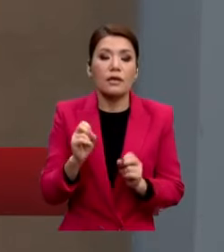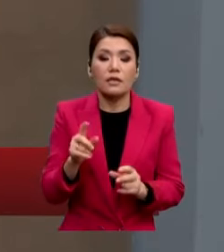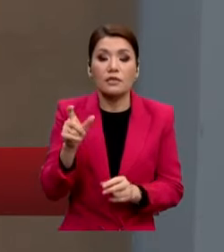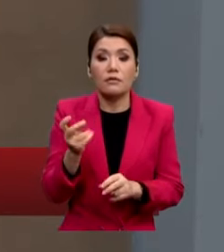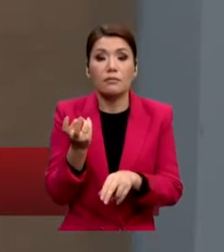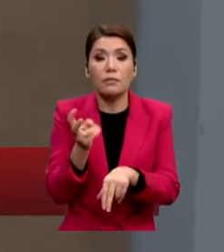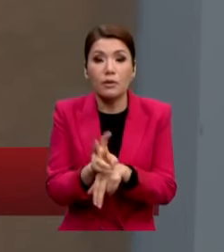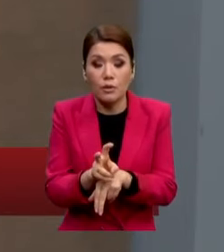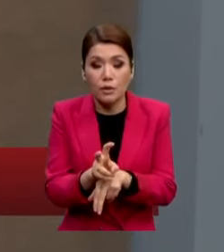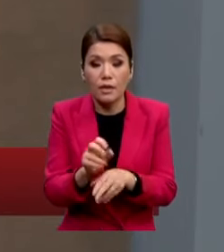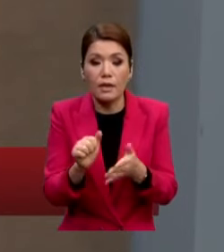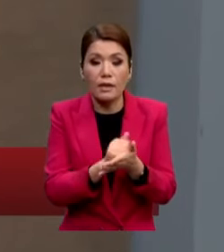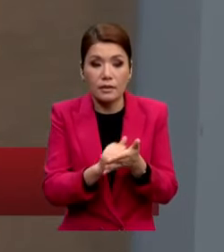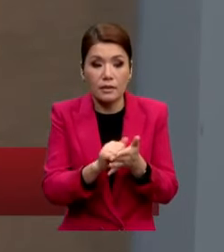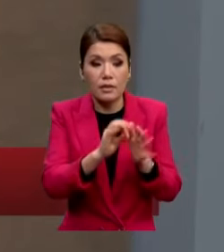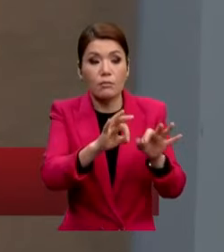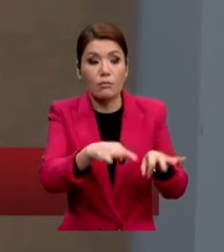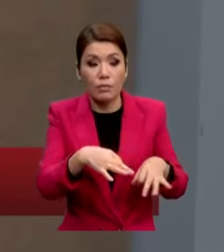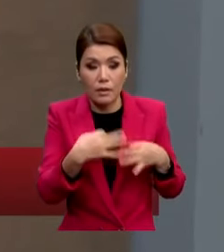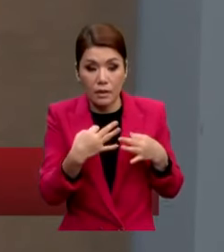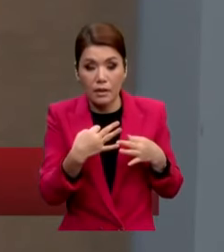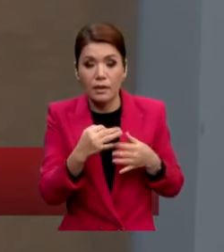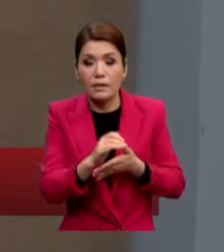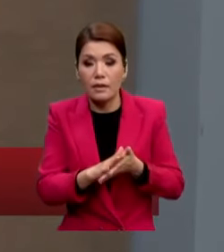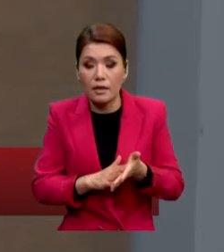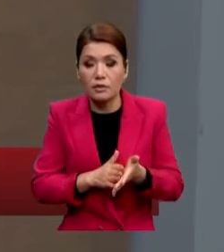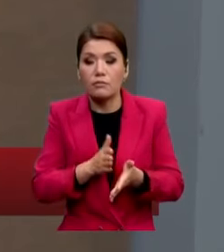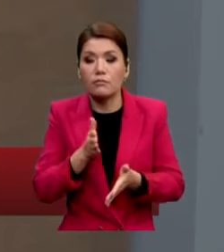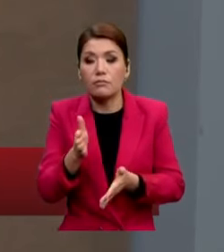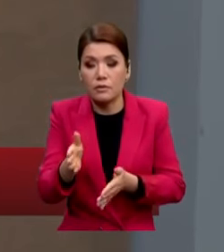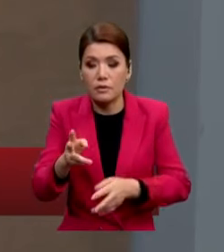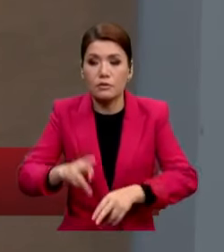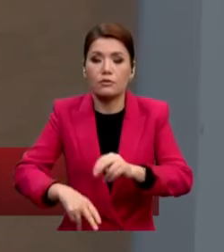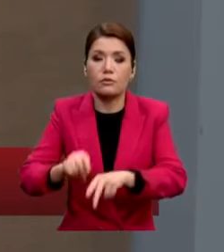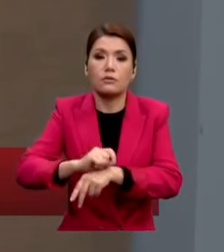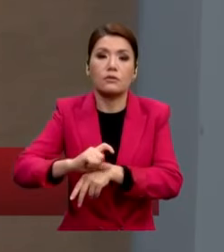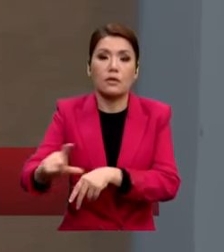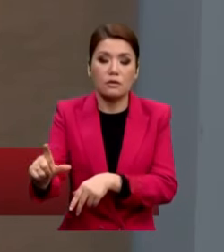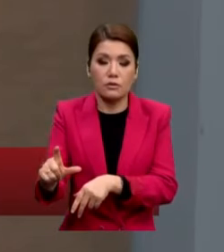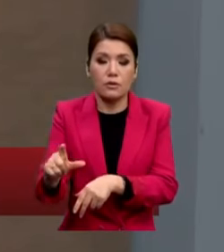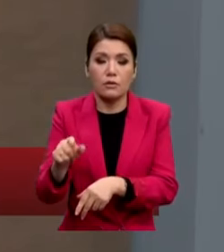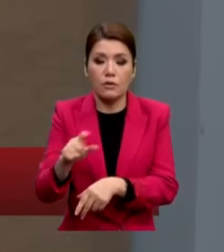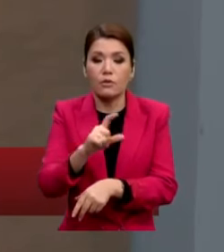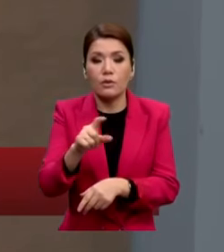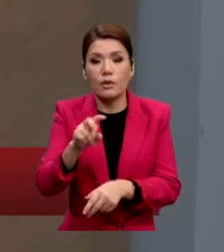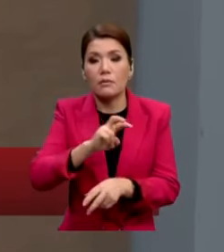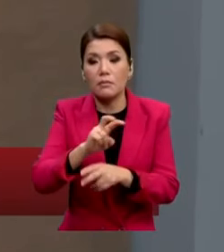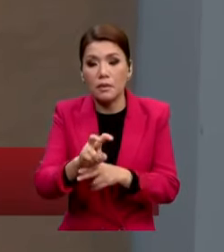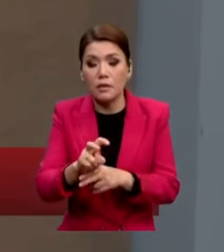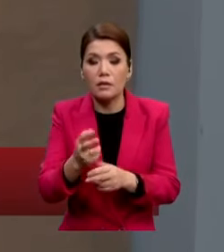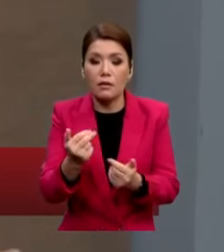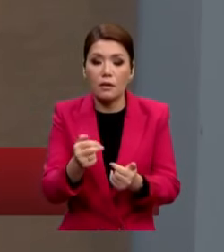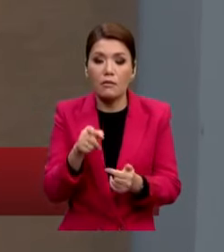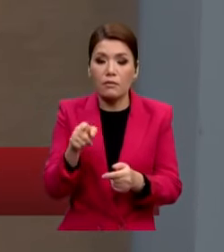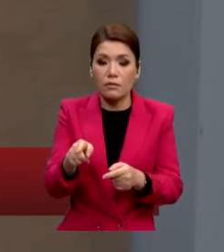человек, он берет разрешение в ГАЗке, там еще каких-то двух-трех, и все, строится. Потом начинают приходить другие и говорят,